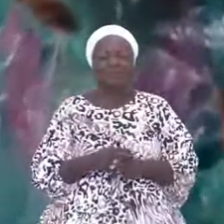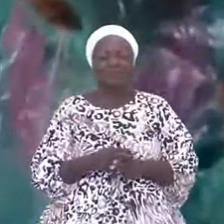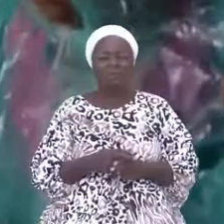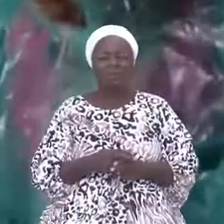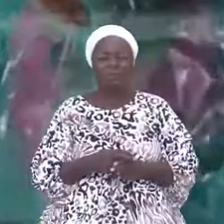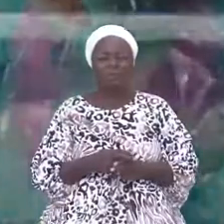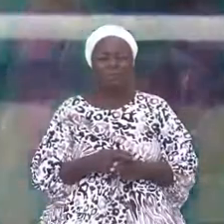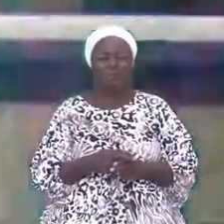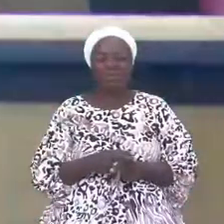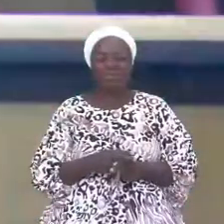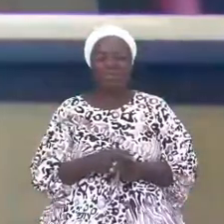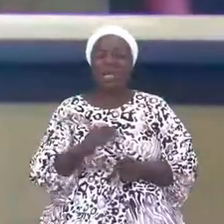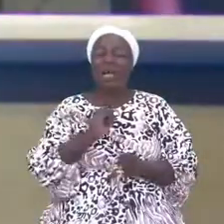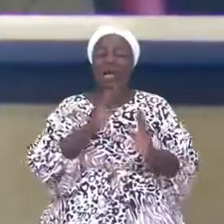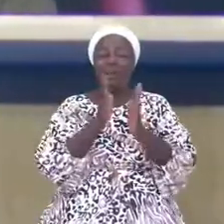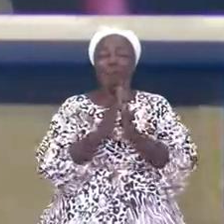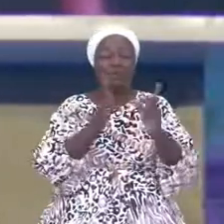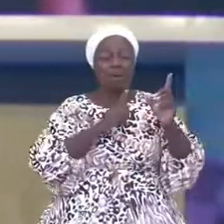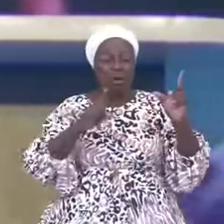de Jésus.